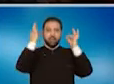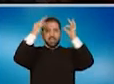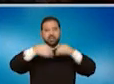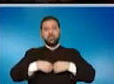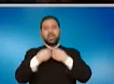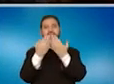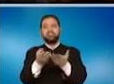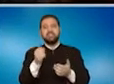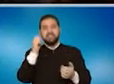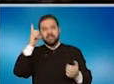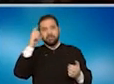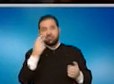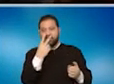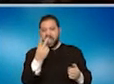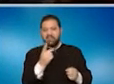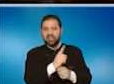dispare sfântă,